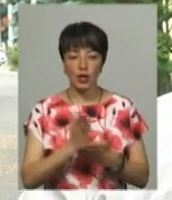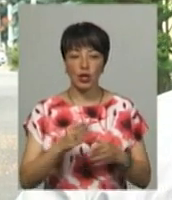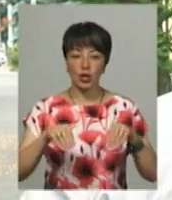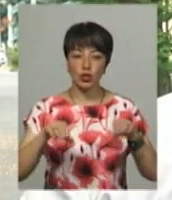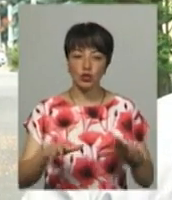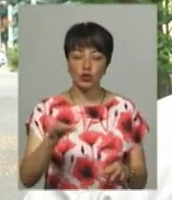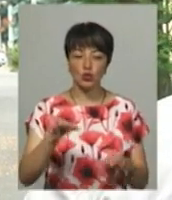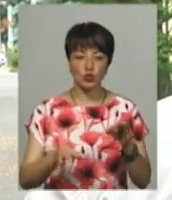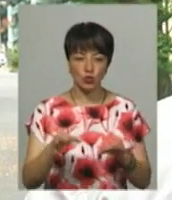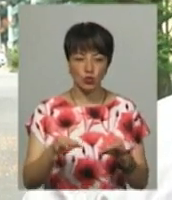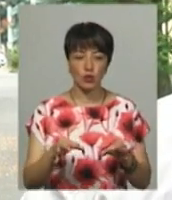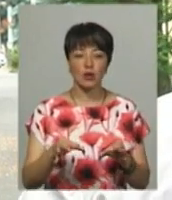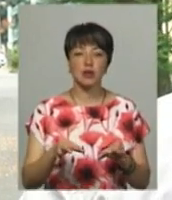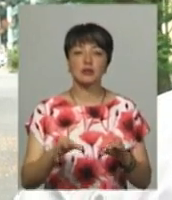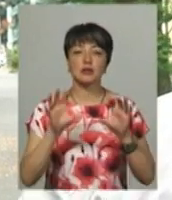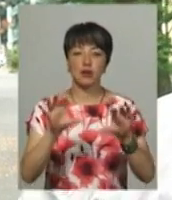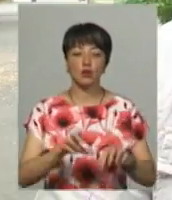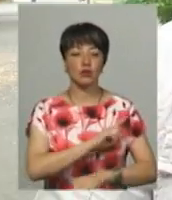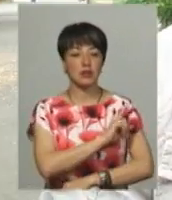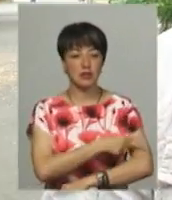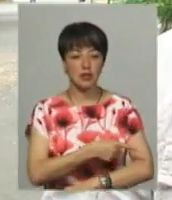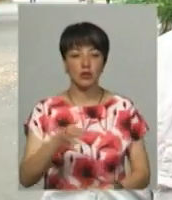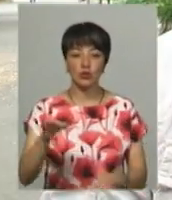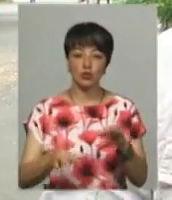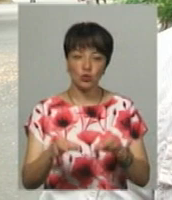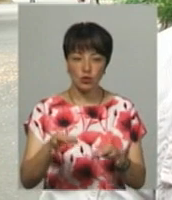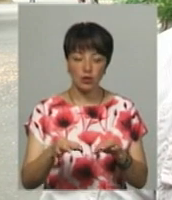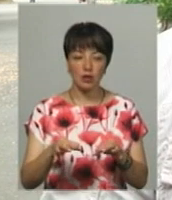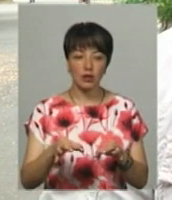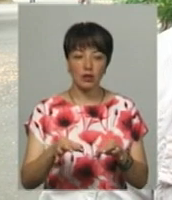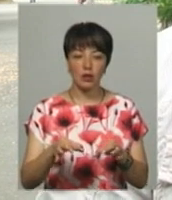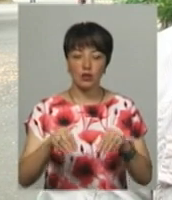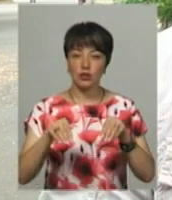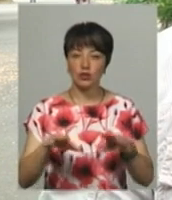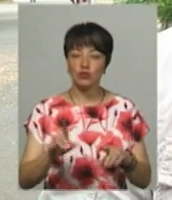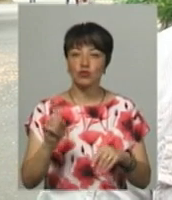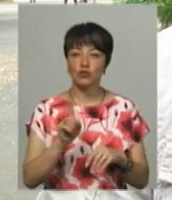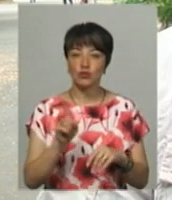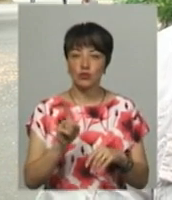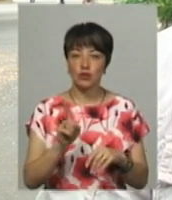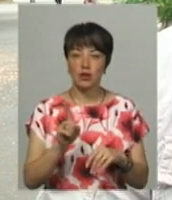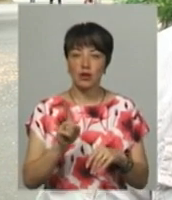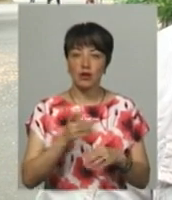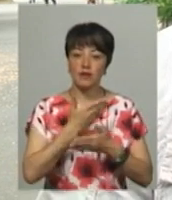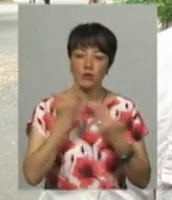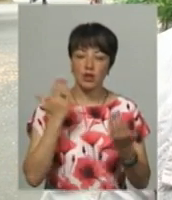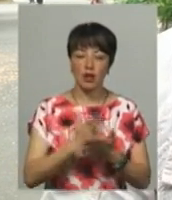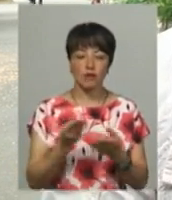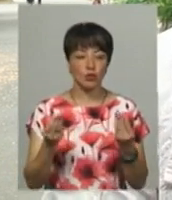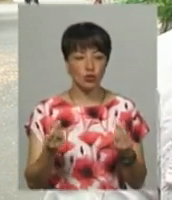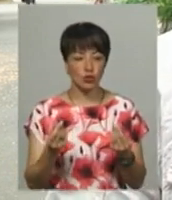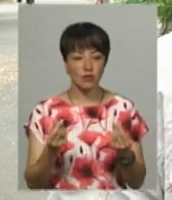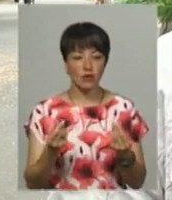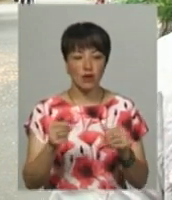рішення суду, яке набрало законної сили. Суд, постановляючи рішення, виходив з того, що відсутність чи наявність коштів